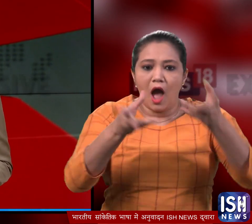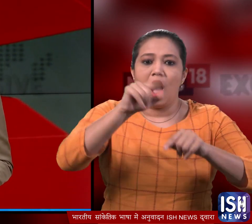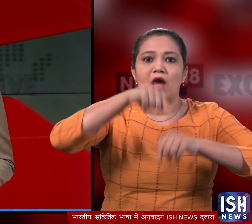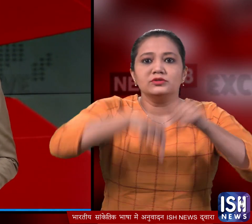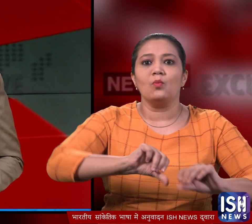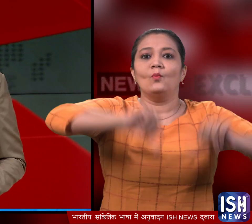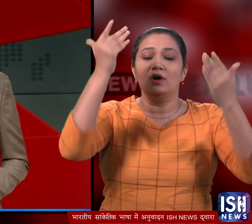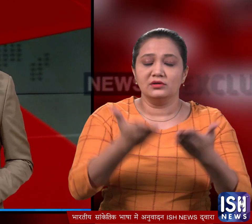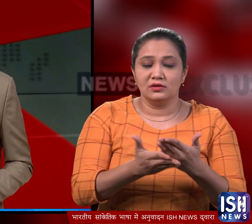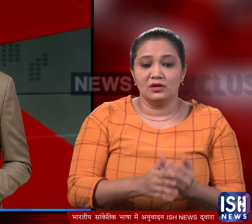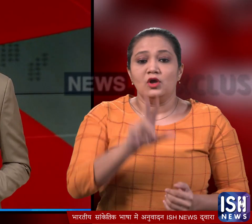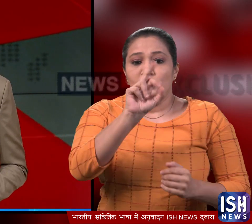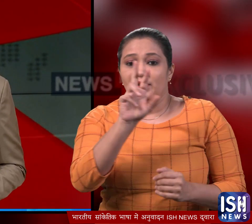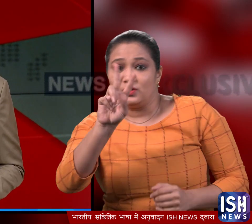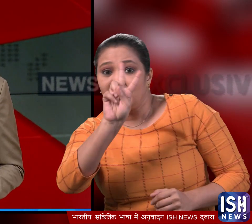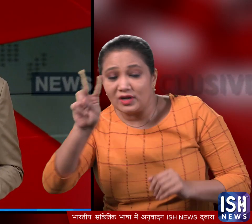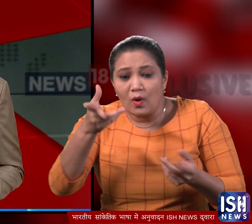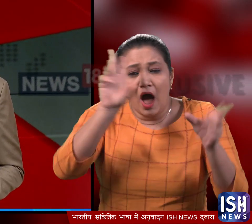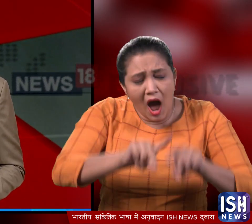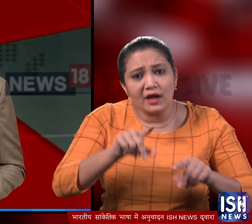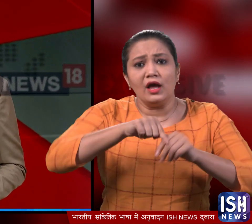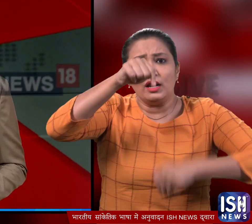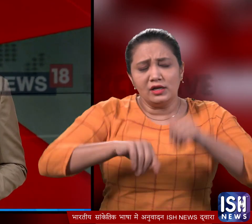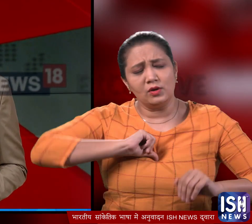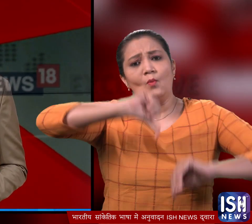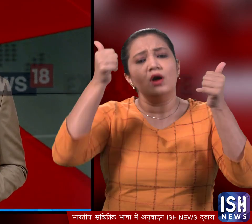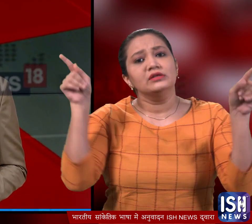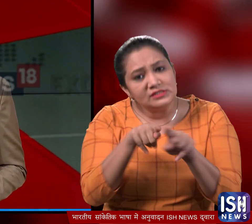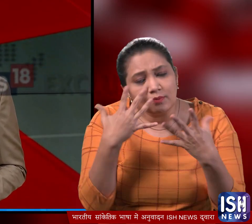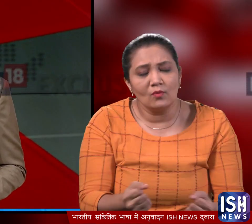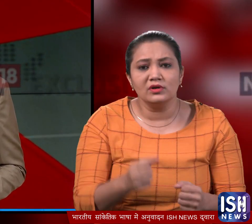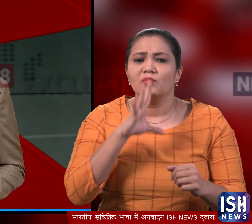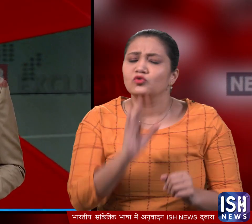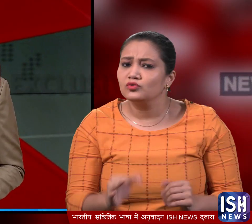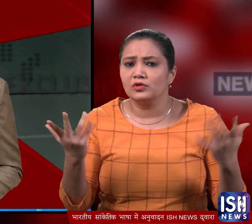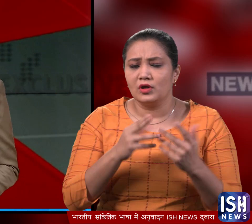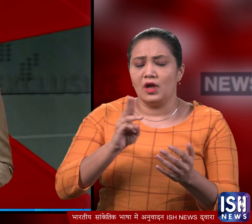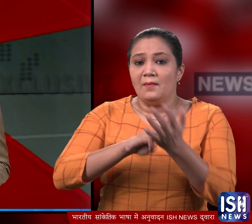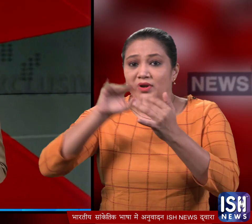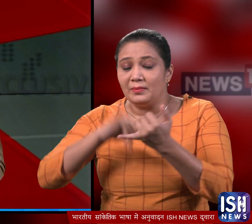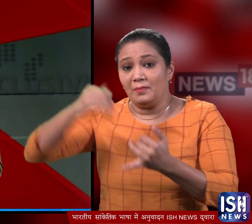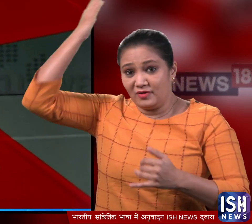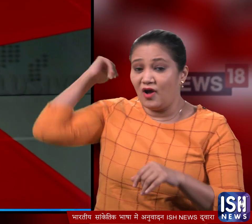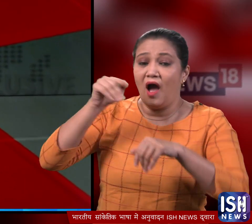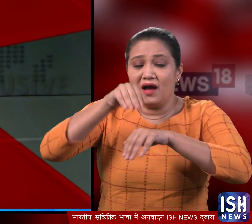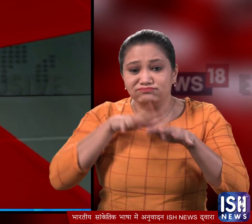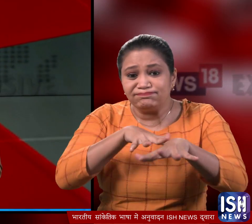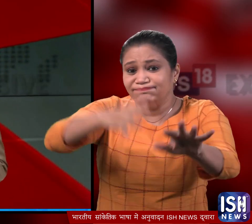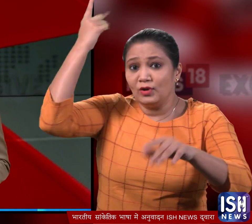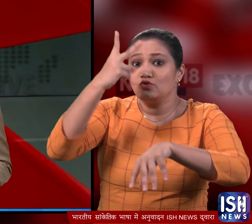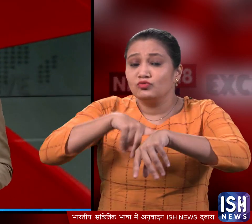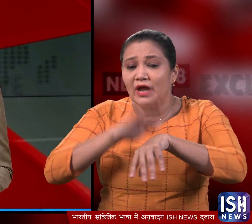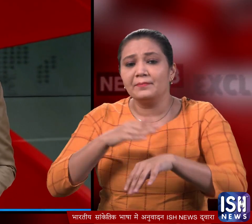लौटी थी और 2022 में विजय यात्रा से वही इतिहास दोहराने का ऐलान किया। जबकि सच्चाई यह भी है कि मुलायम और अखिलेश की क्रांति यात्राओं का